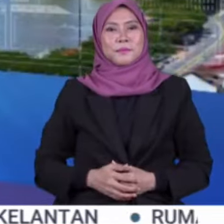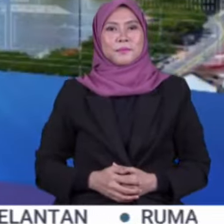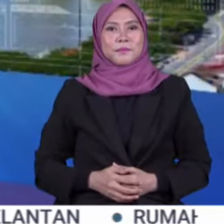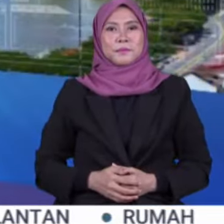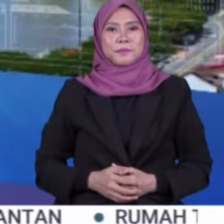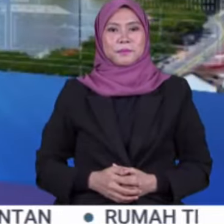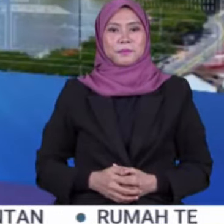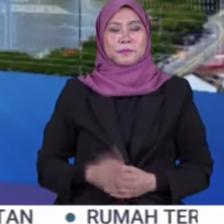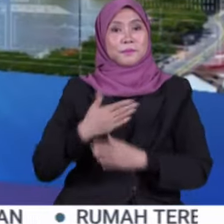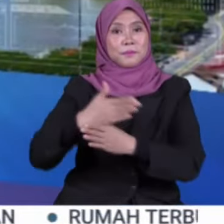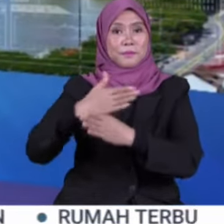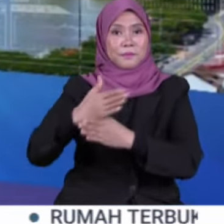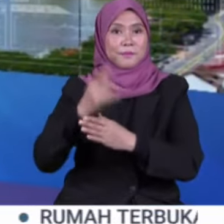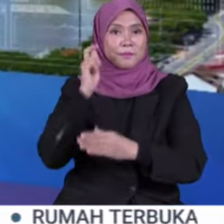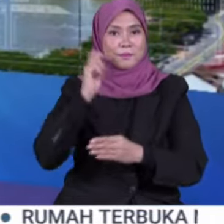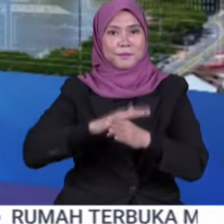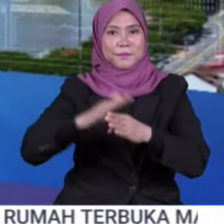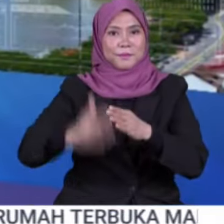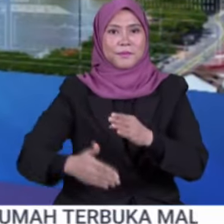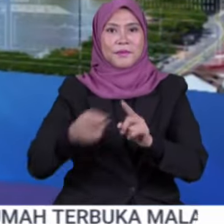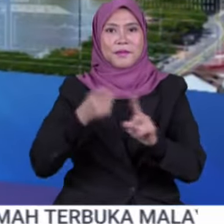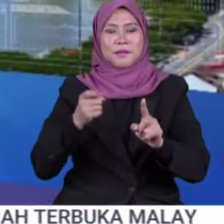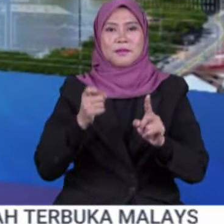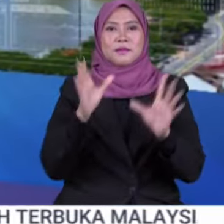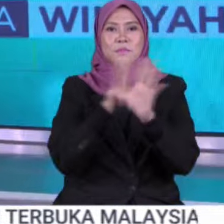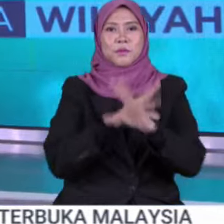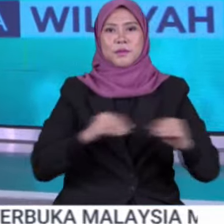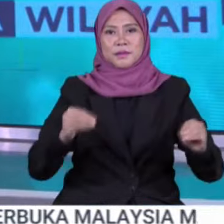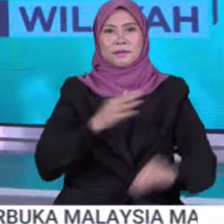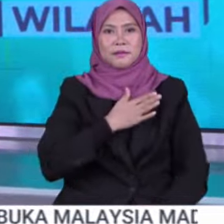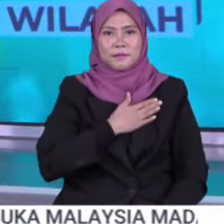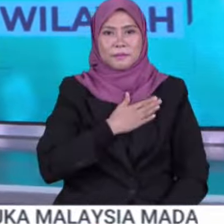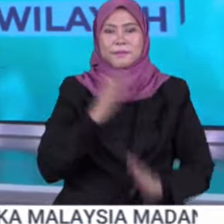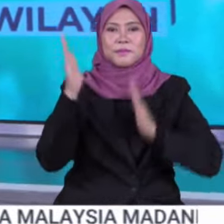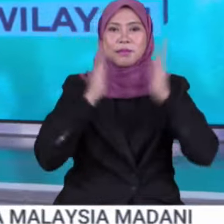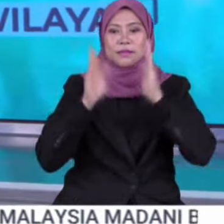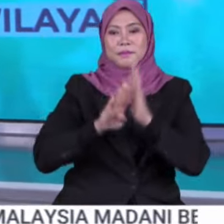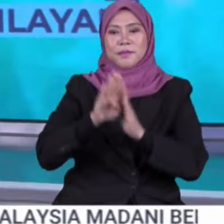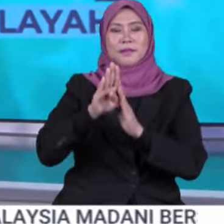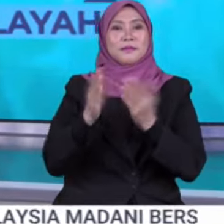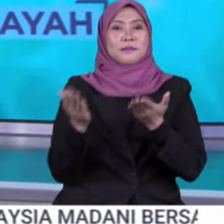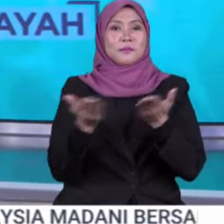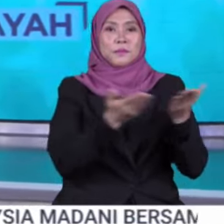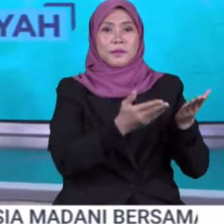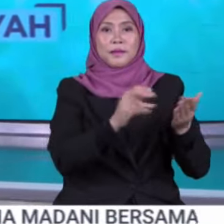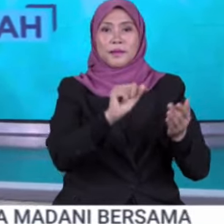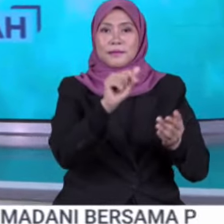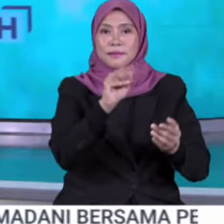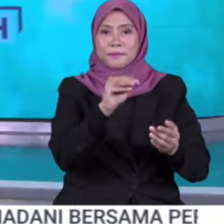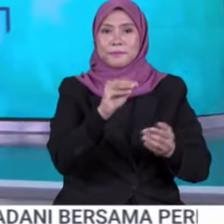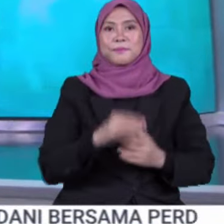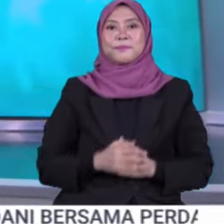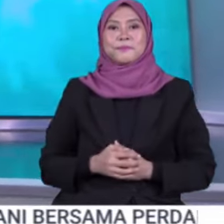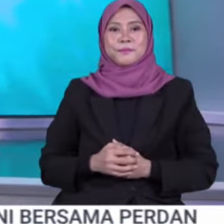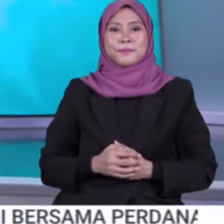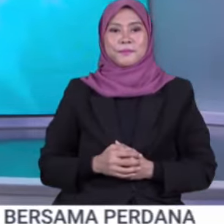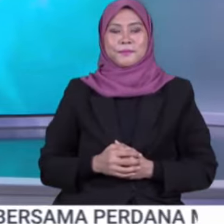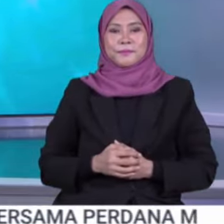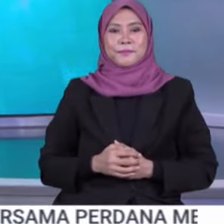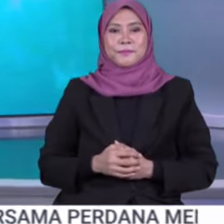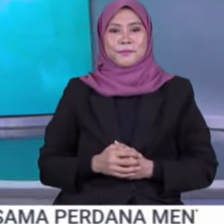Baik, saudara, perkongsian itu tadi mengakhiri berita dari Sarawak. Salam Malaysia Madani. Kita kembali bersama Azam di Angkasa Puri. Azam,